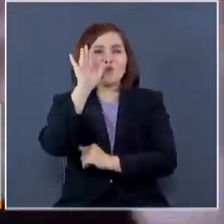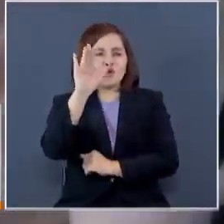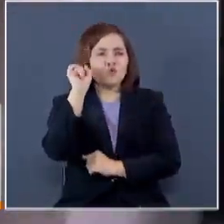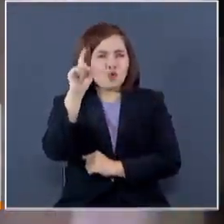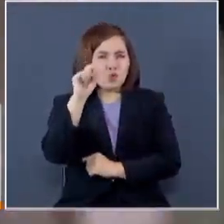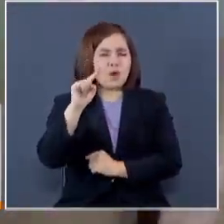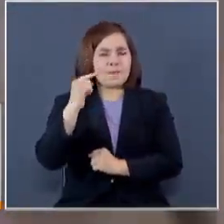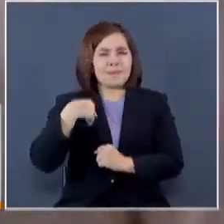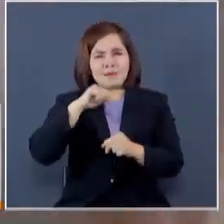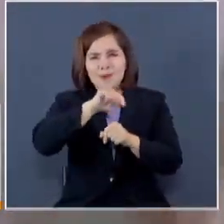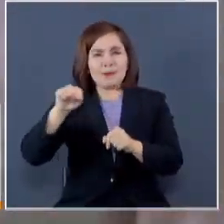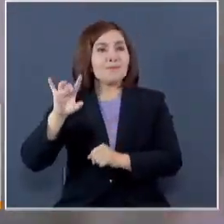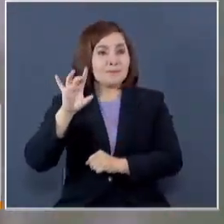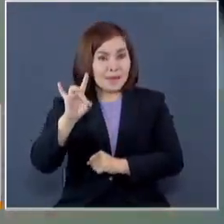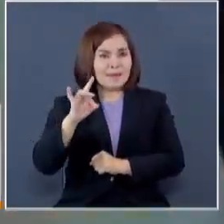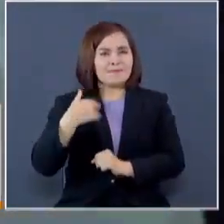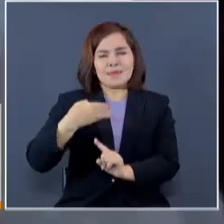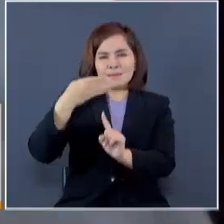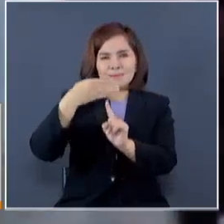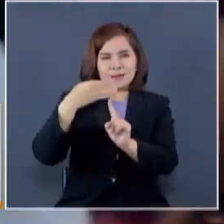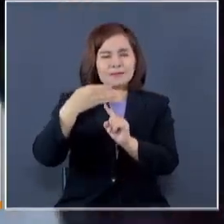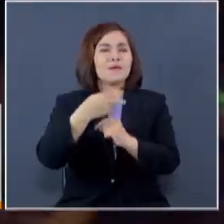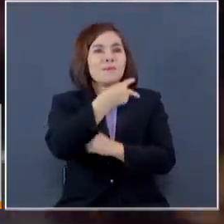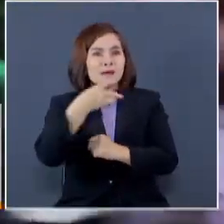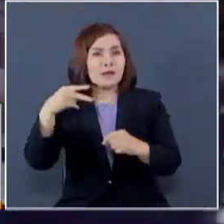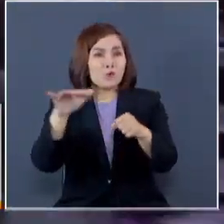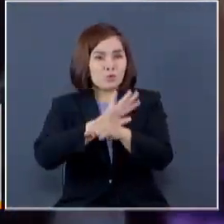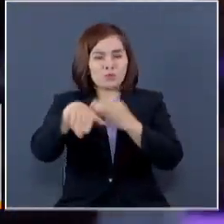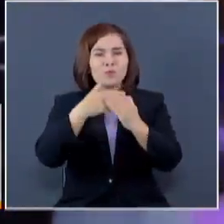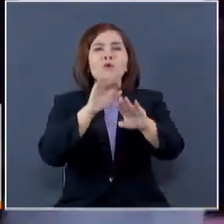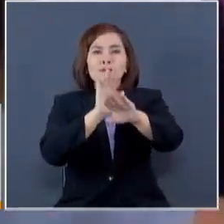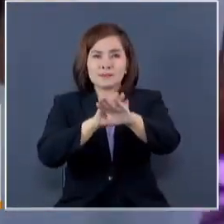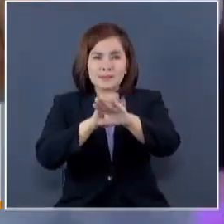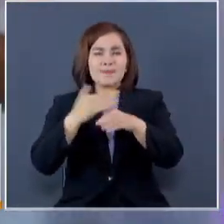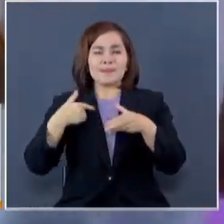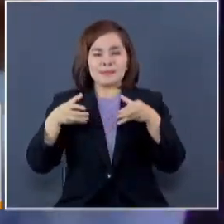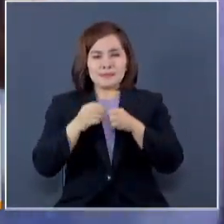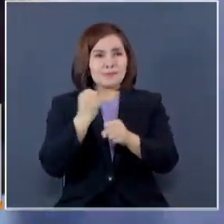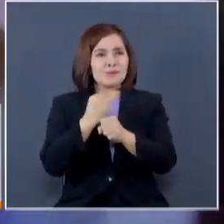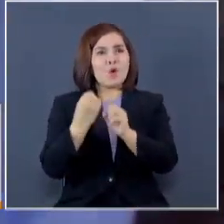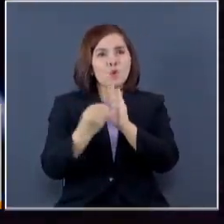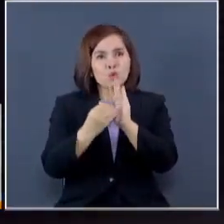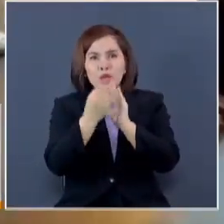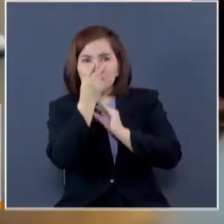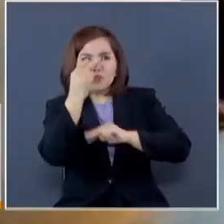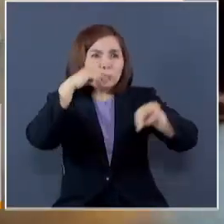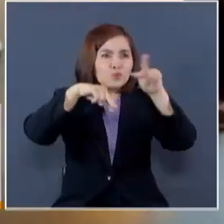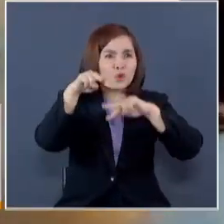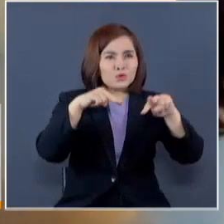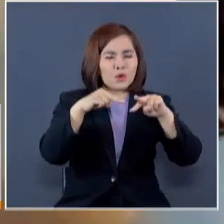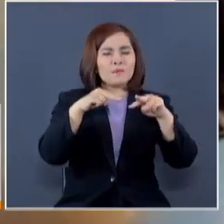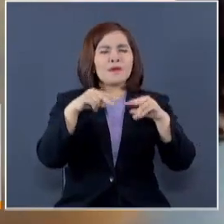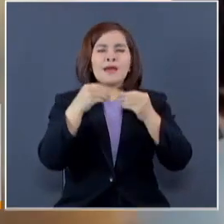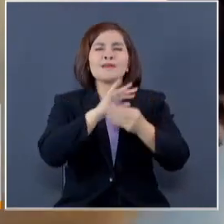นี้กทม.ก็ไปลงพื้นที่นะฮะคุณผู้ชมฮะว่าเป็นอย่างไรนะฮะว่าเรียบร้อยไหมอ้าวนี่ก็เป็นบรรยากาศที่ถนนข้าวส